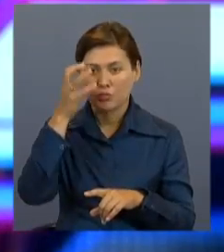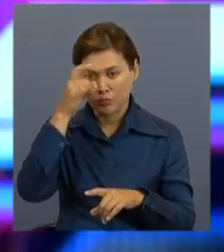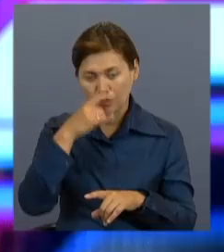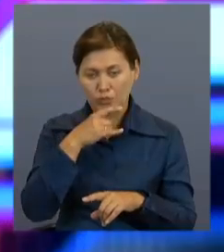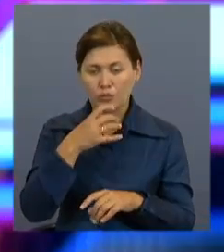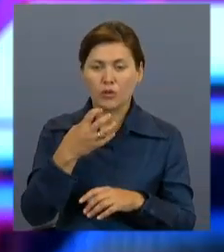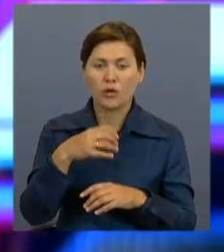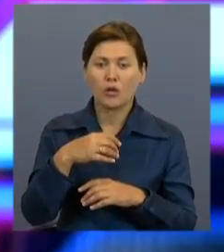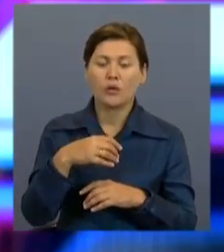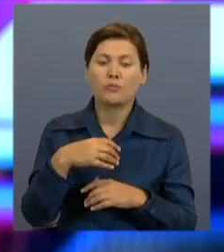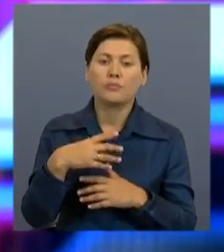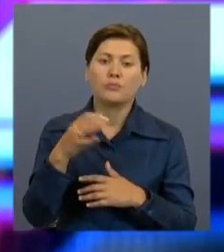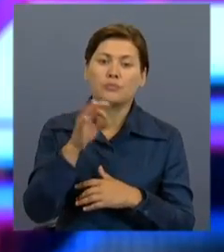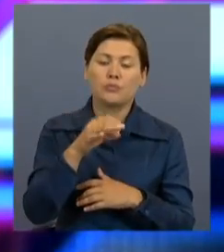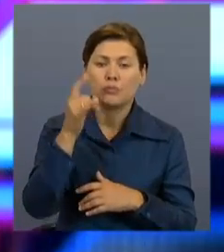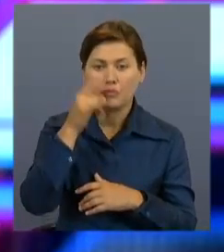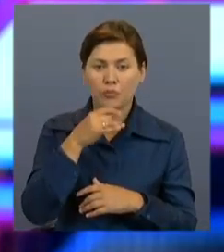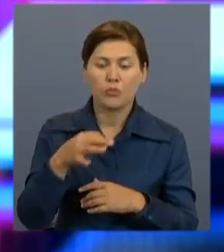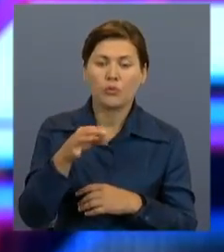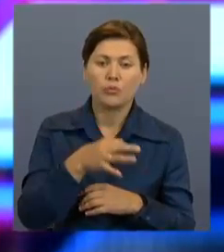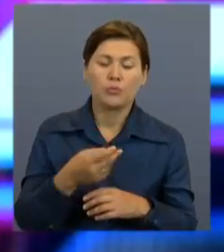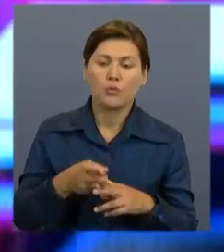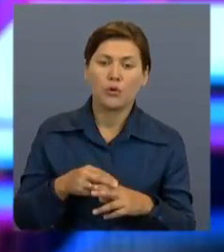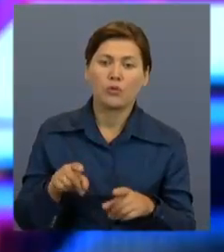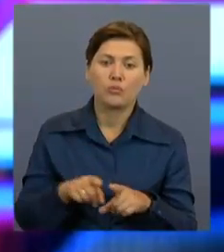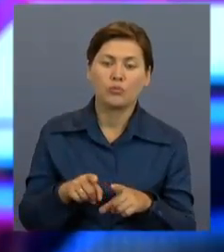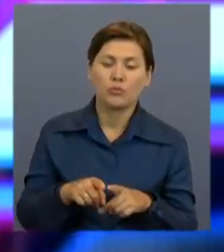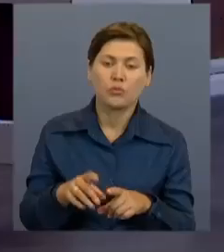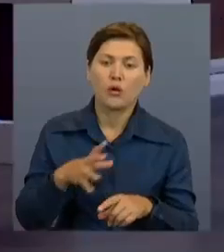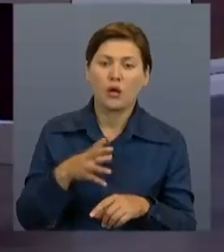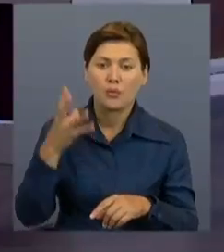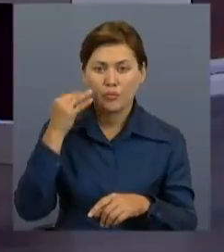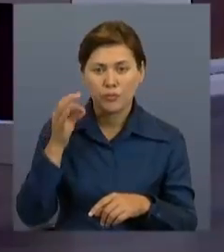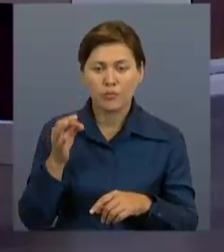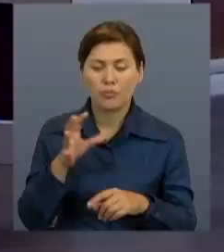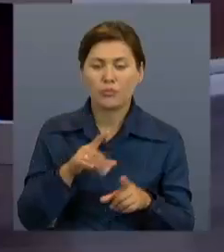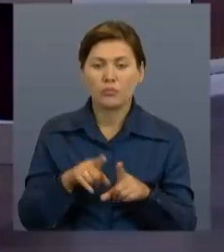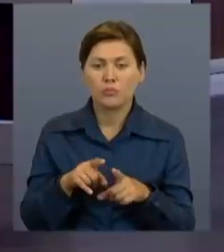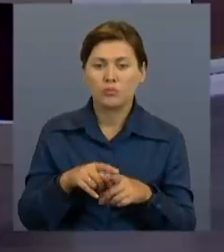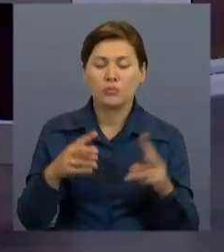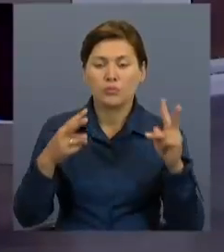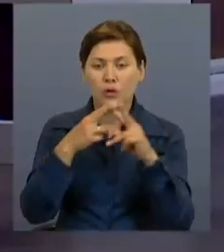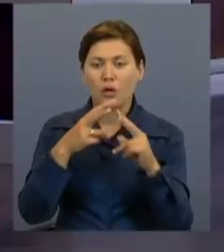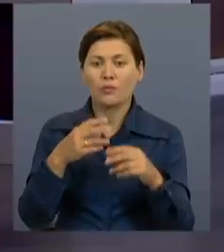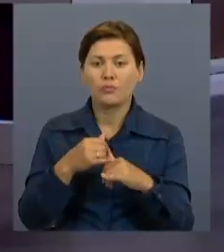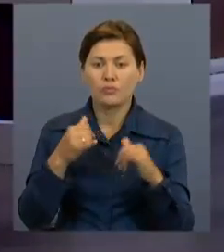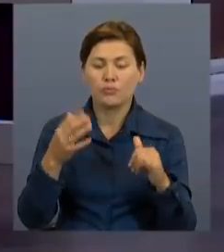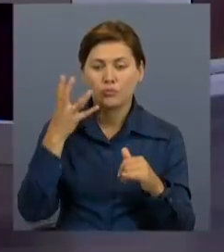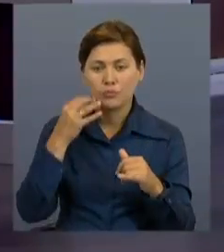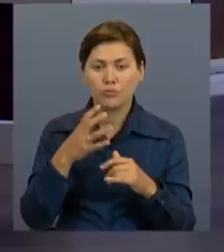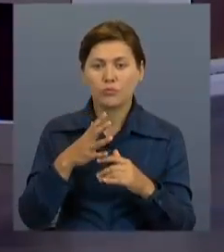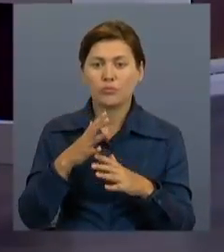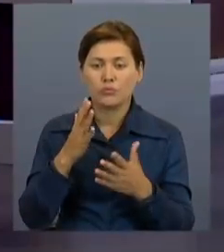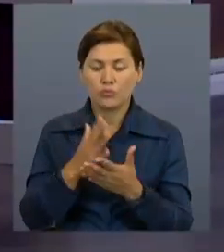шығыс Қазақстан облысында, Қарағанды облысында және Алматы, Астана қалаларында басым екендігін байқаймыз. Міне,